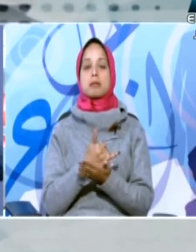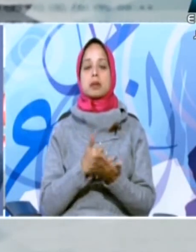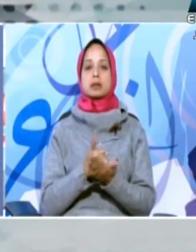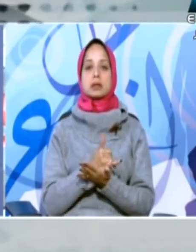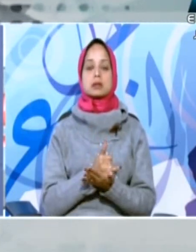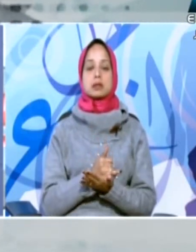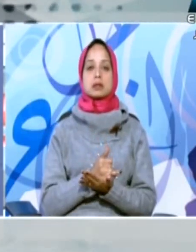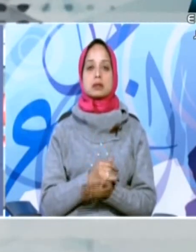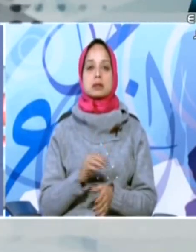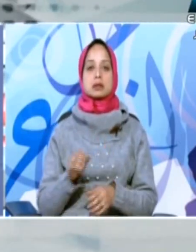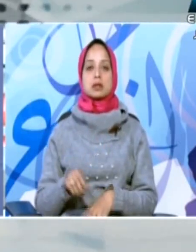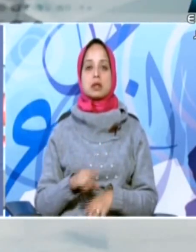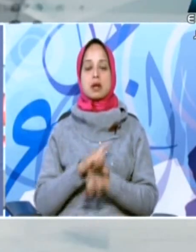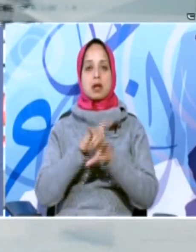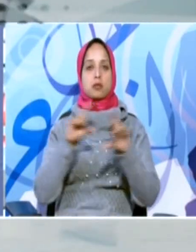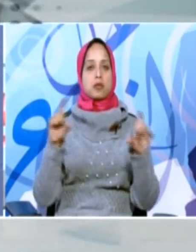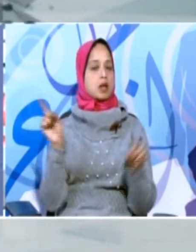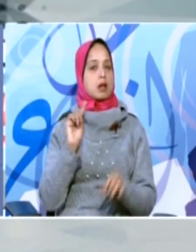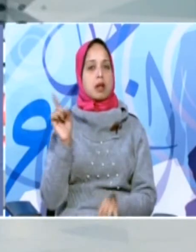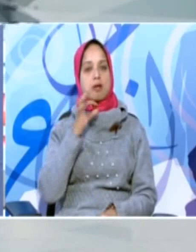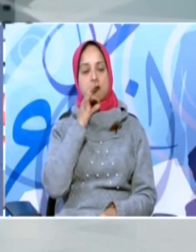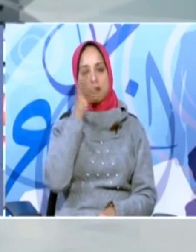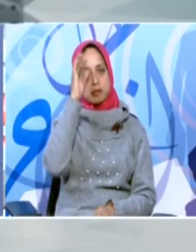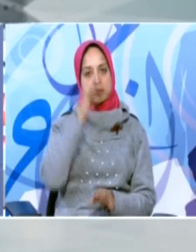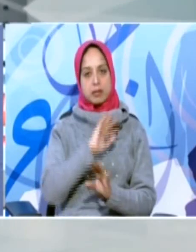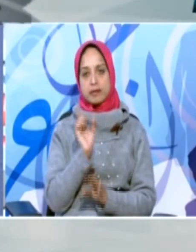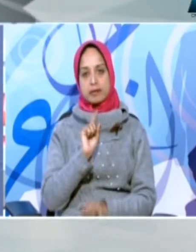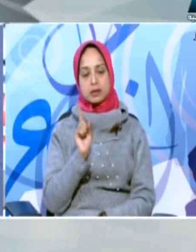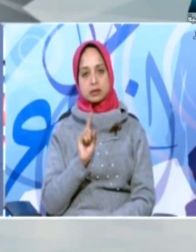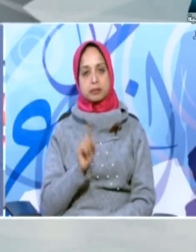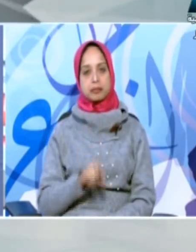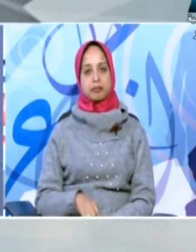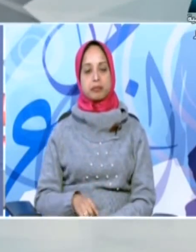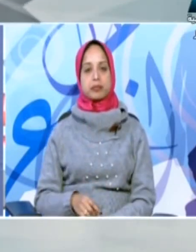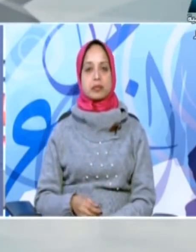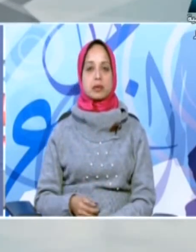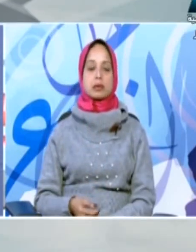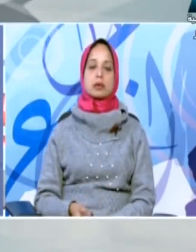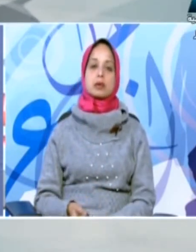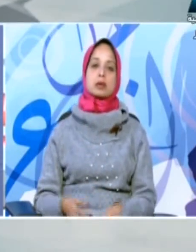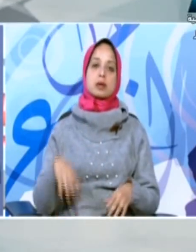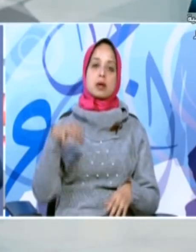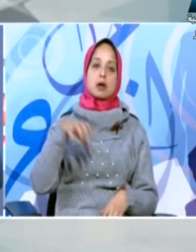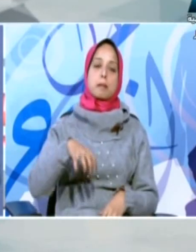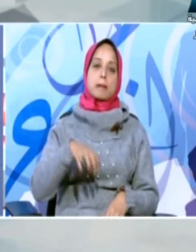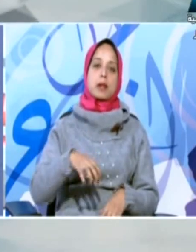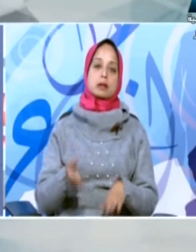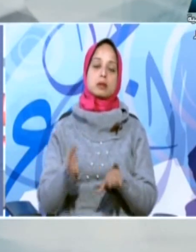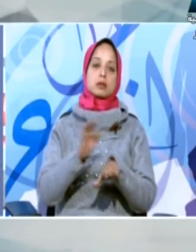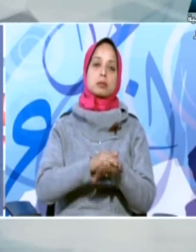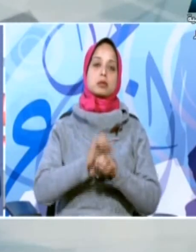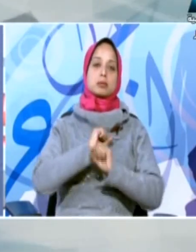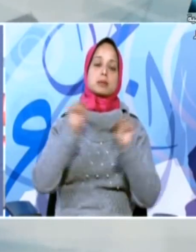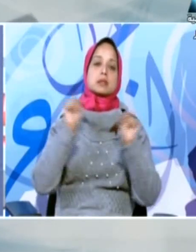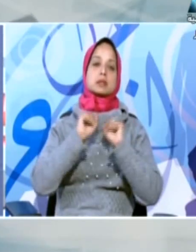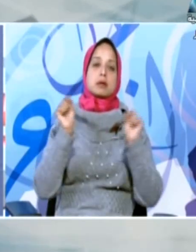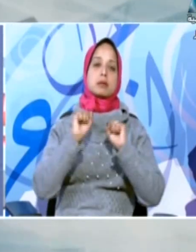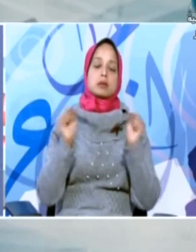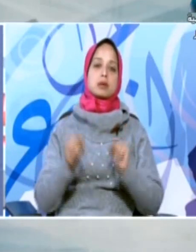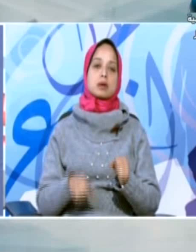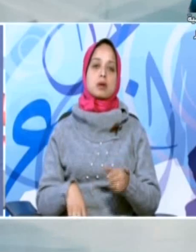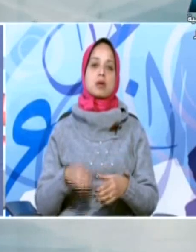ثورة 19. ده قال لك حينئذ بدأت البلاد تموج بالثورة، واشتعلت المظاهرات،